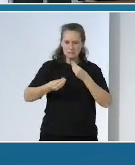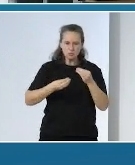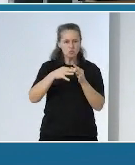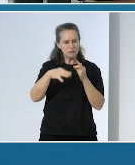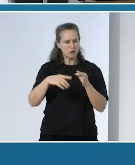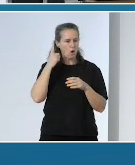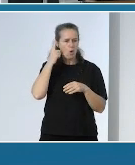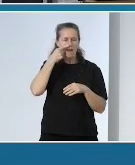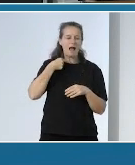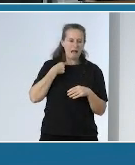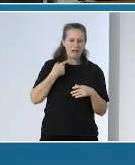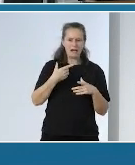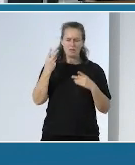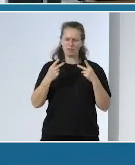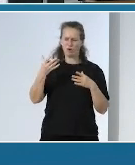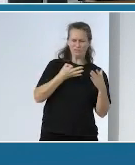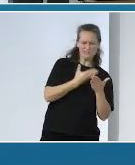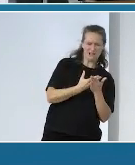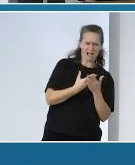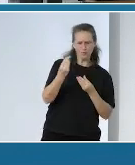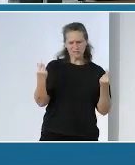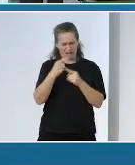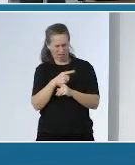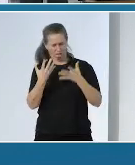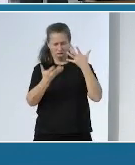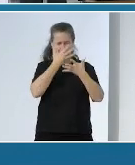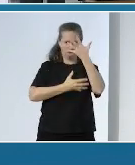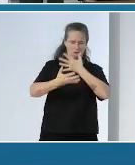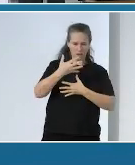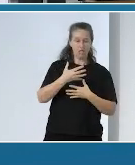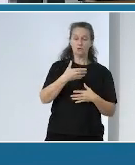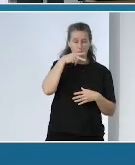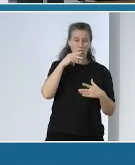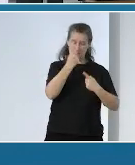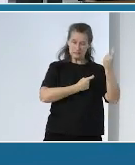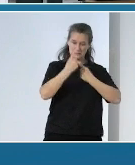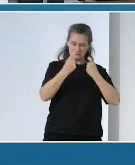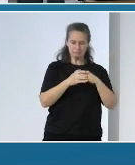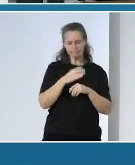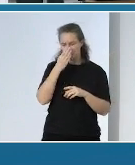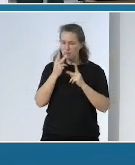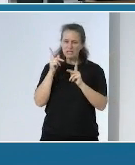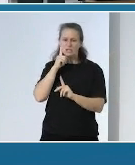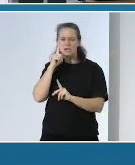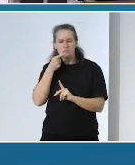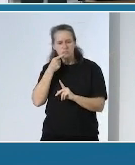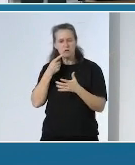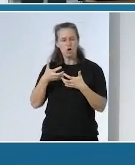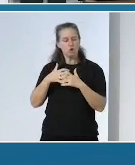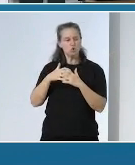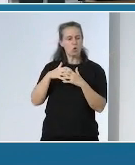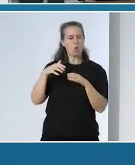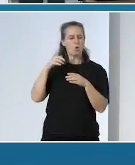bilans ORL qui se contredisent un peu. Puis finalement, on parle d'une surdité neurosensorielle